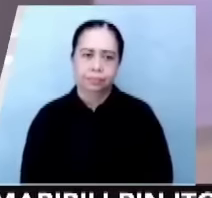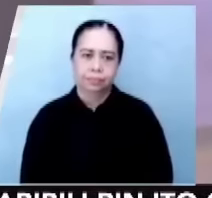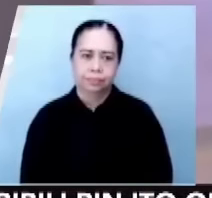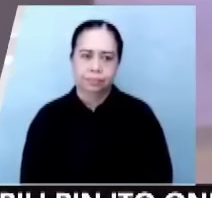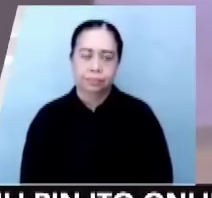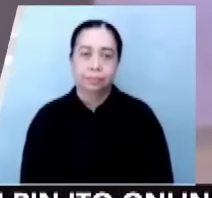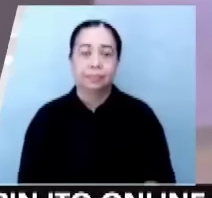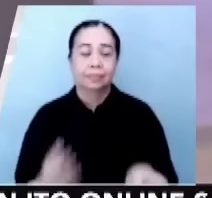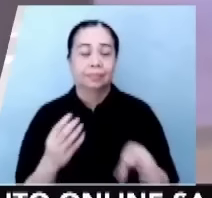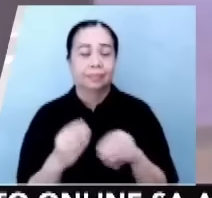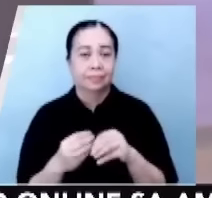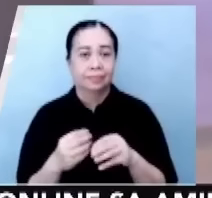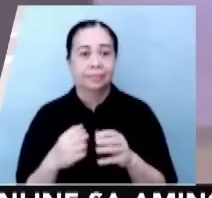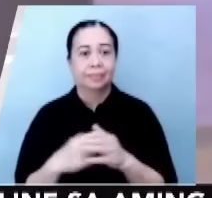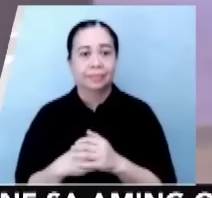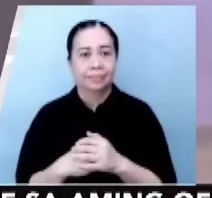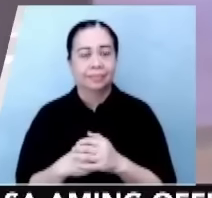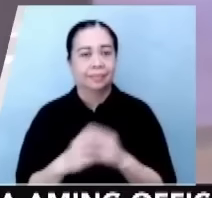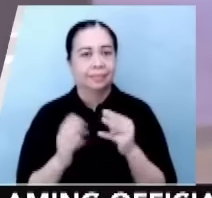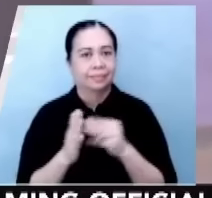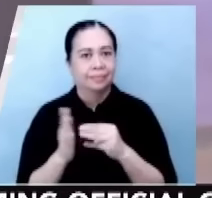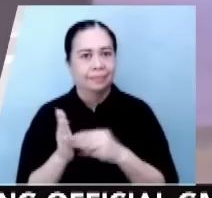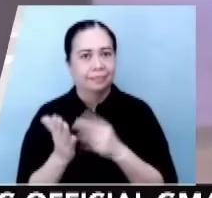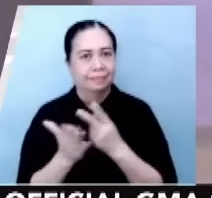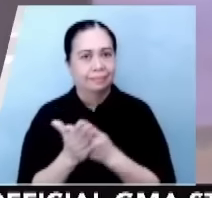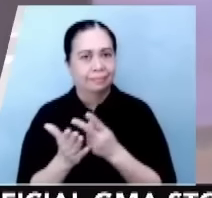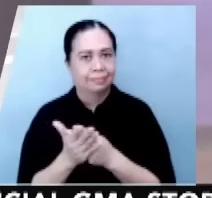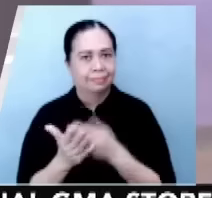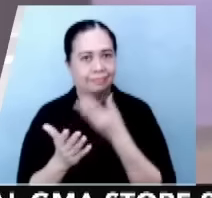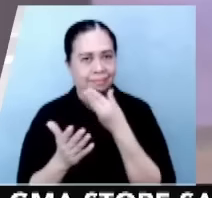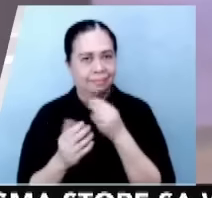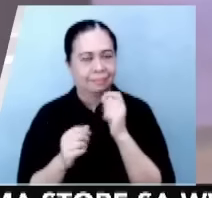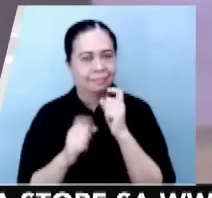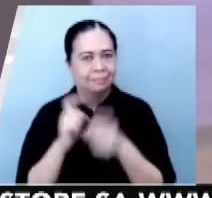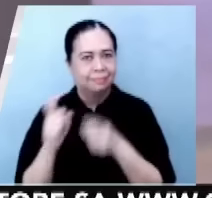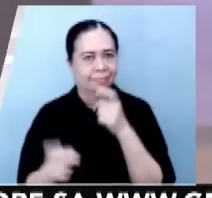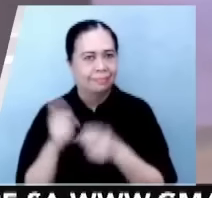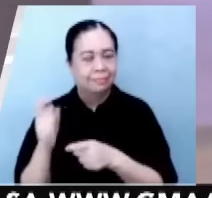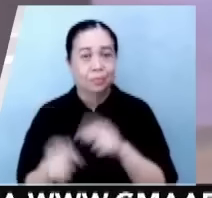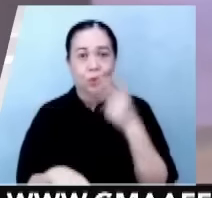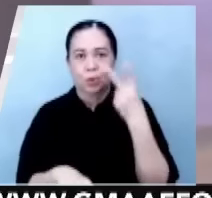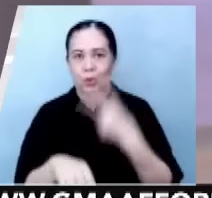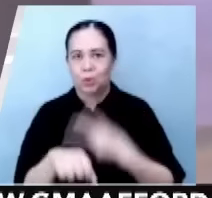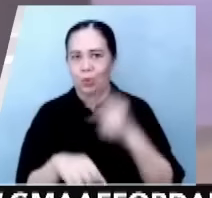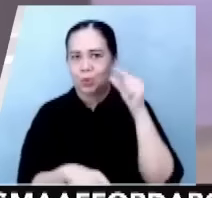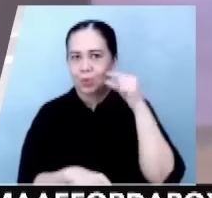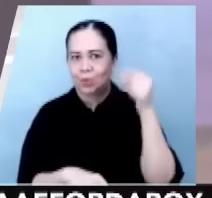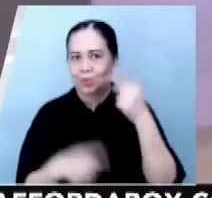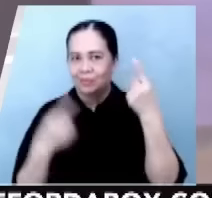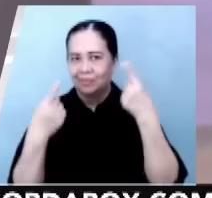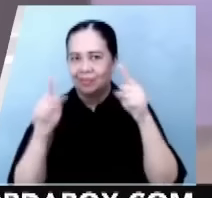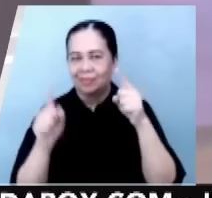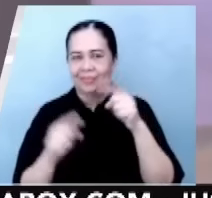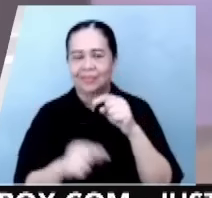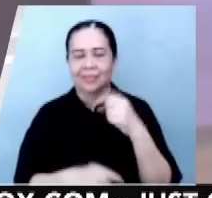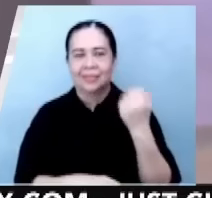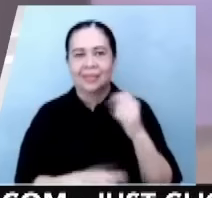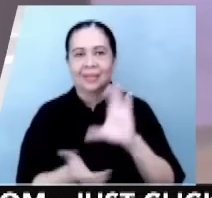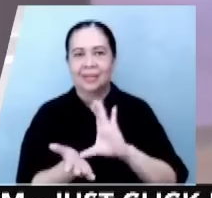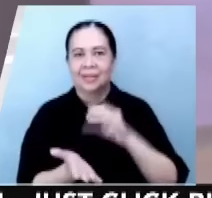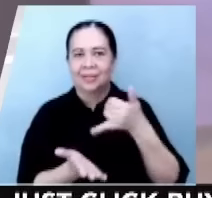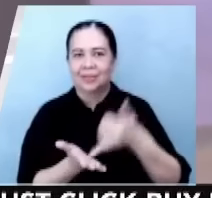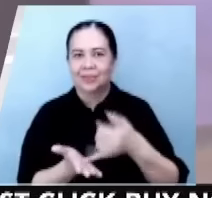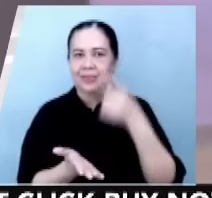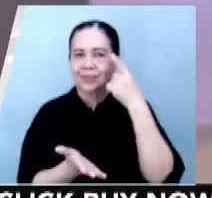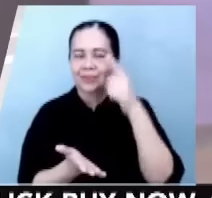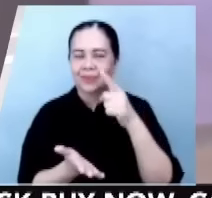Nadagdagan pa ang milyong-milyong pisong halaga ng mga pabuya para sa double gold na tagumpay ni Carlos Yulo sa Paris